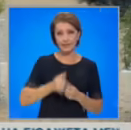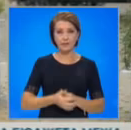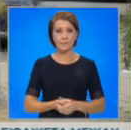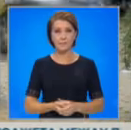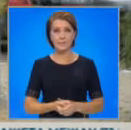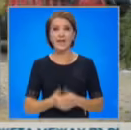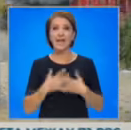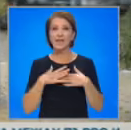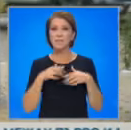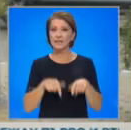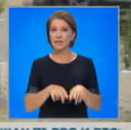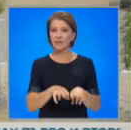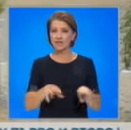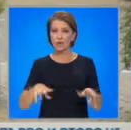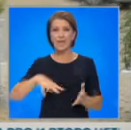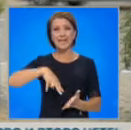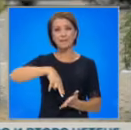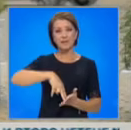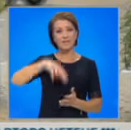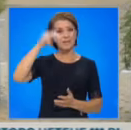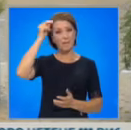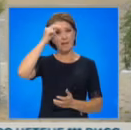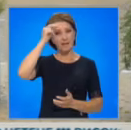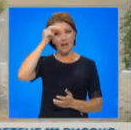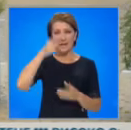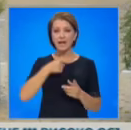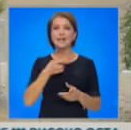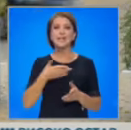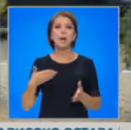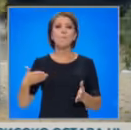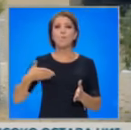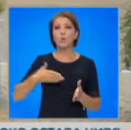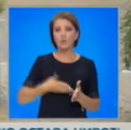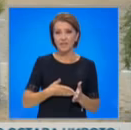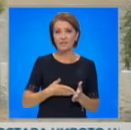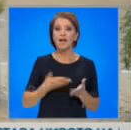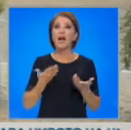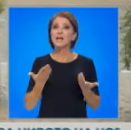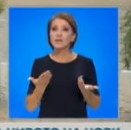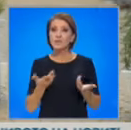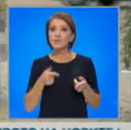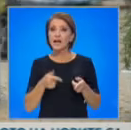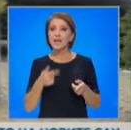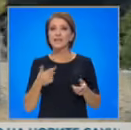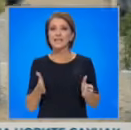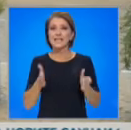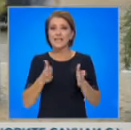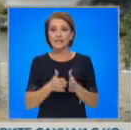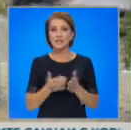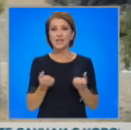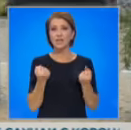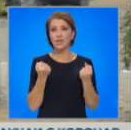вторник. От Има такъв народ и Изправи се БГ, ние идваме, обаче бяха против с мотива, че по този начин ще се съкрати живота